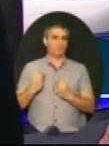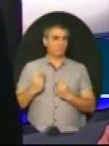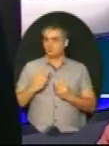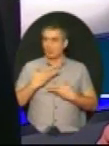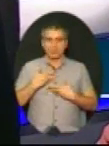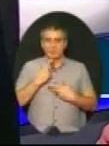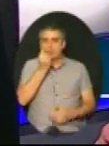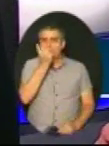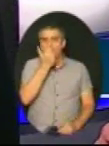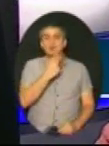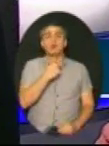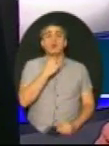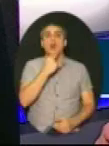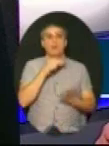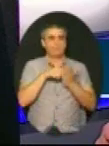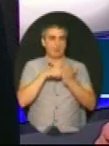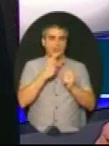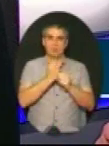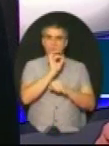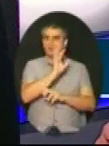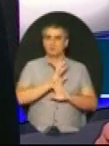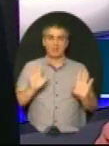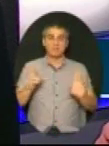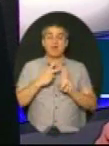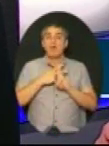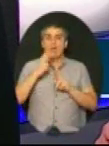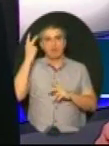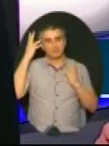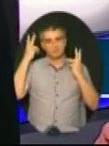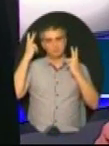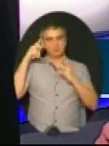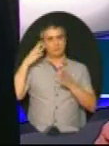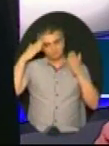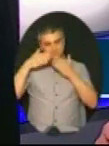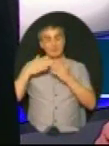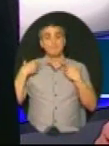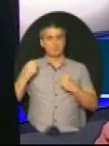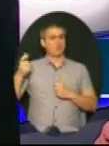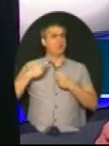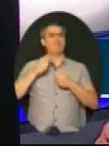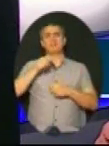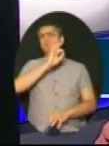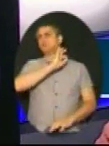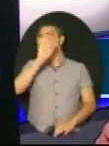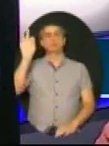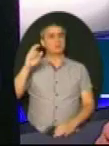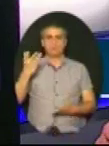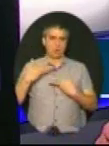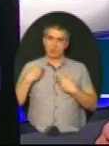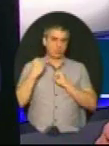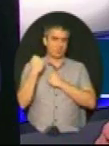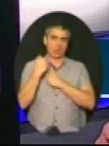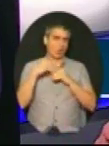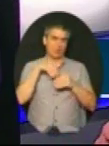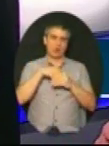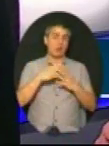יקבלו רבע פירור של כל כתוצאה מהפעולה הזאת. רק העניין הביטחוני, הם יכולים להיות אחלה חברי כנסת, לא יביא להם קולות. זאת